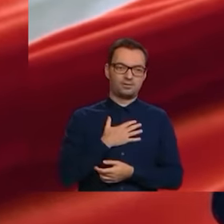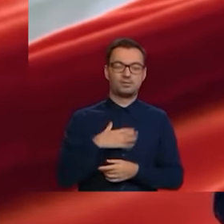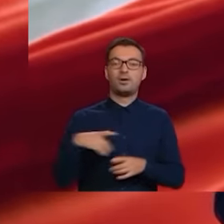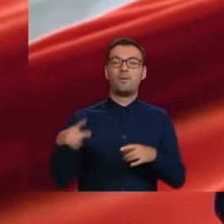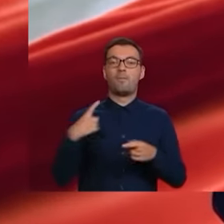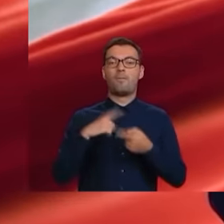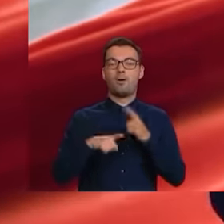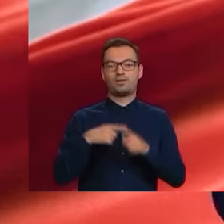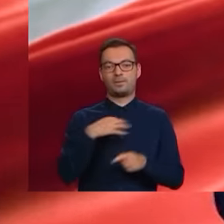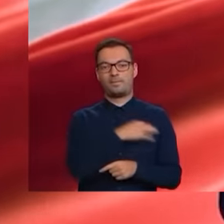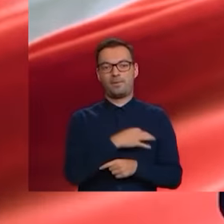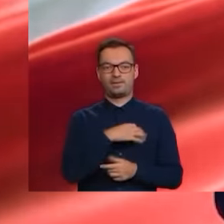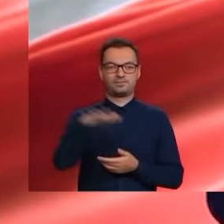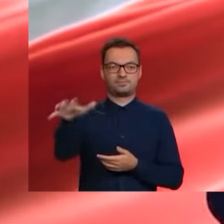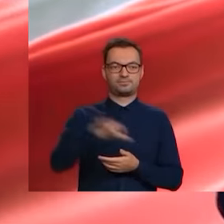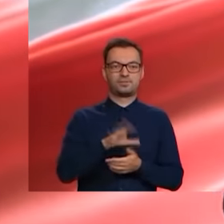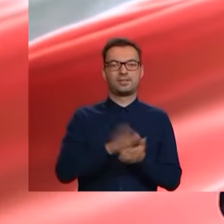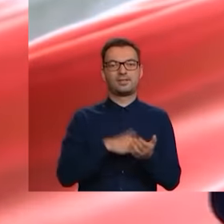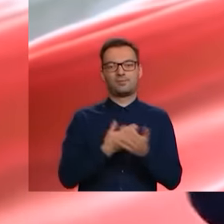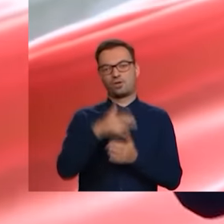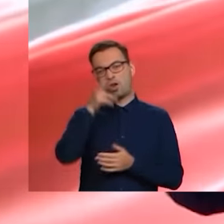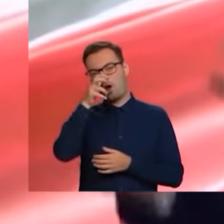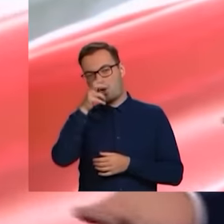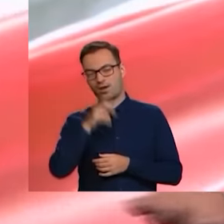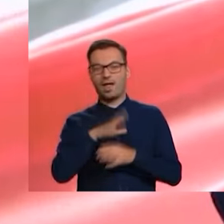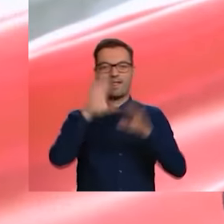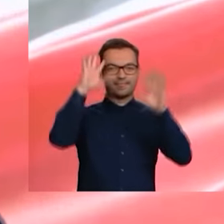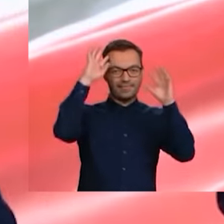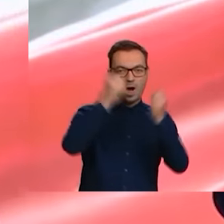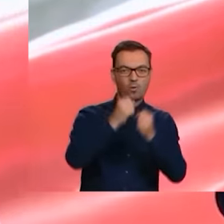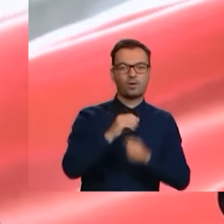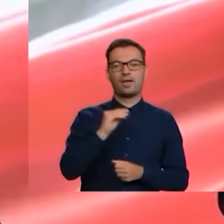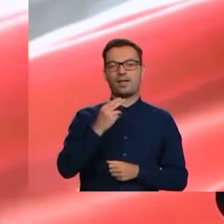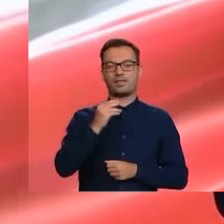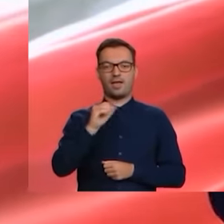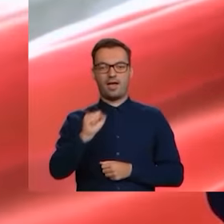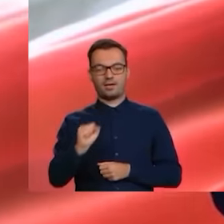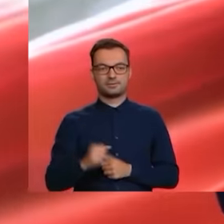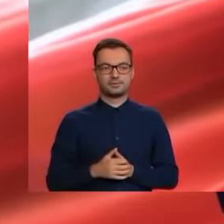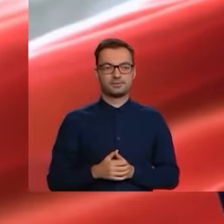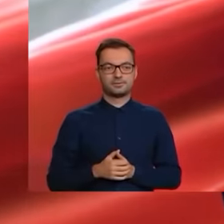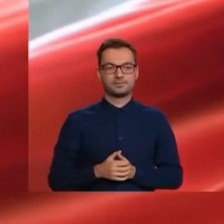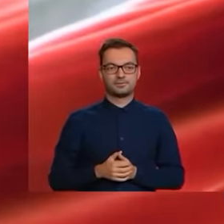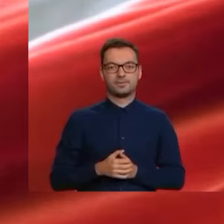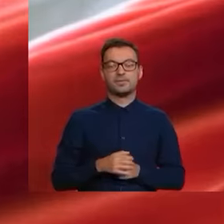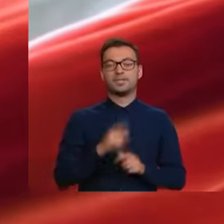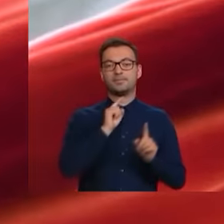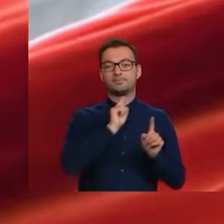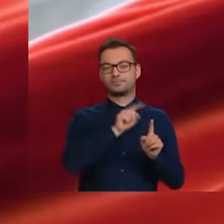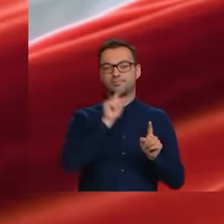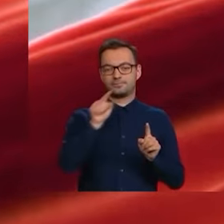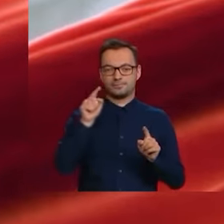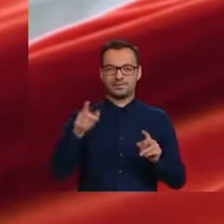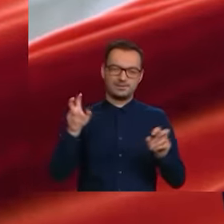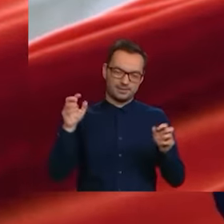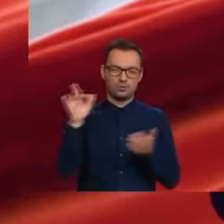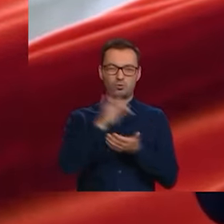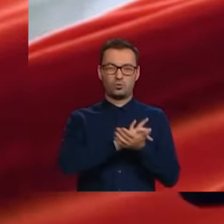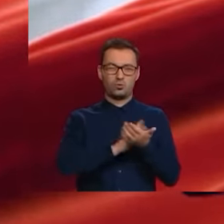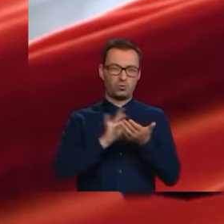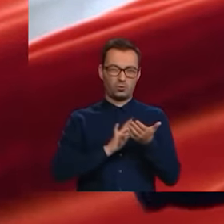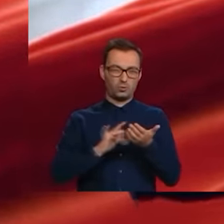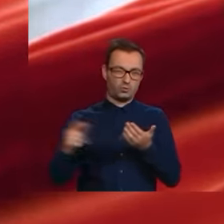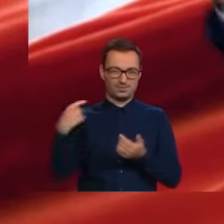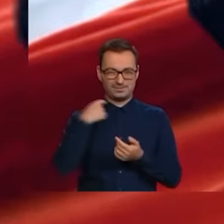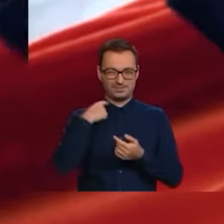partię polityczną takich firm jak Orlen, Tauron, Enea i innych, do wszystkich tych partyjnych tłustych kotów, które